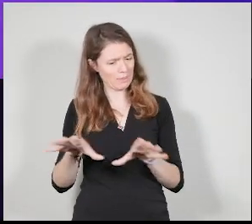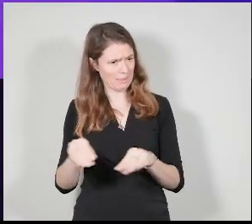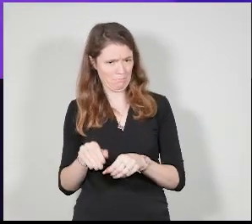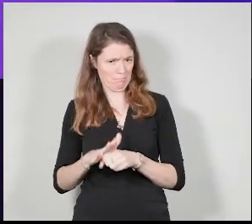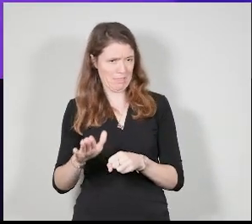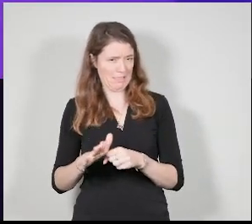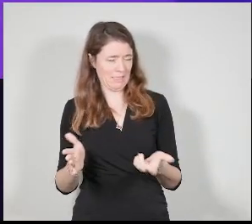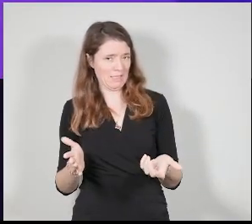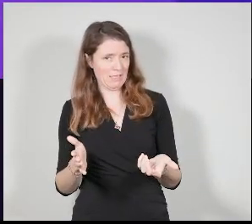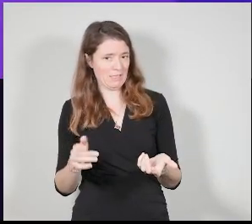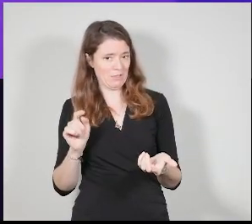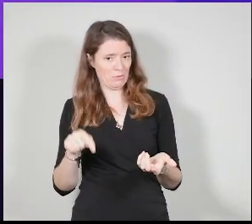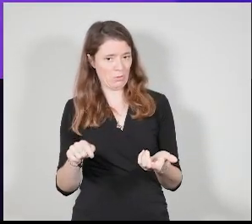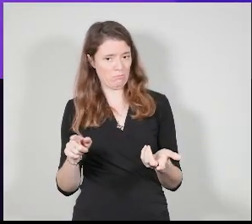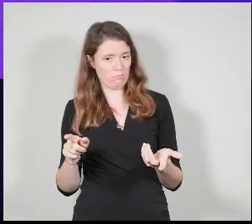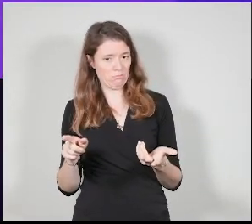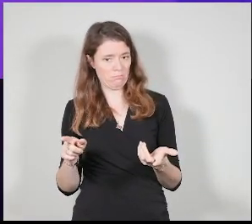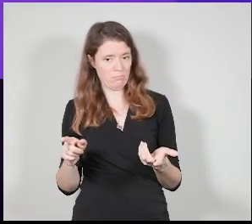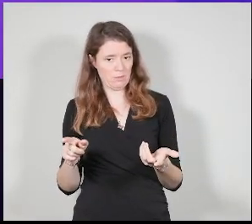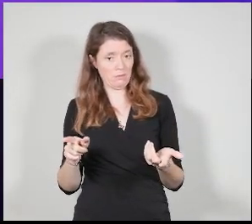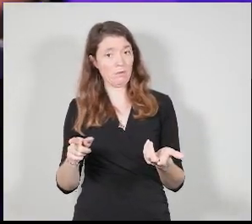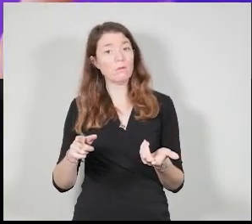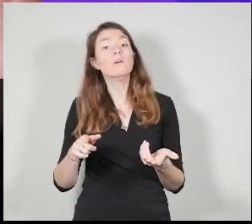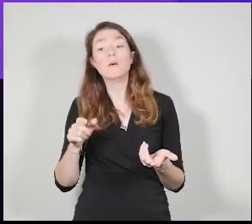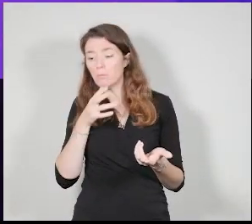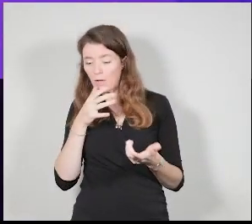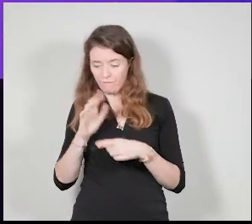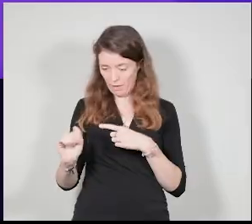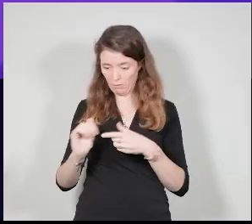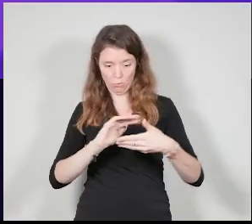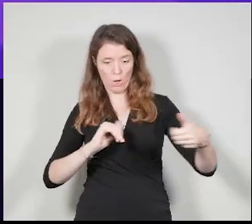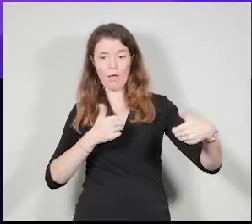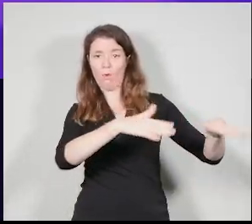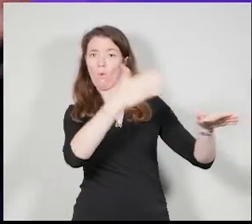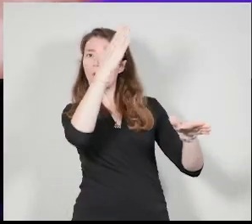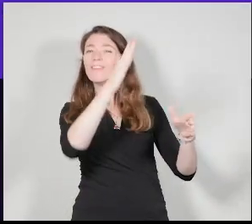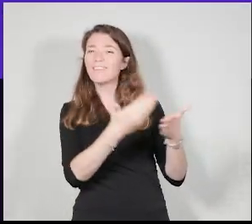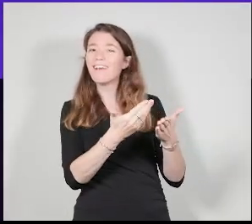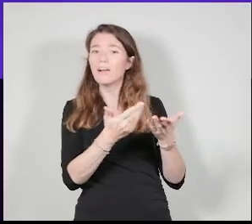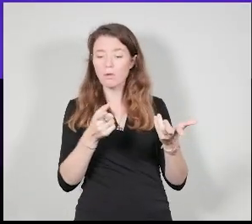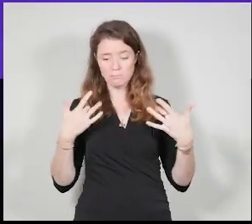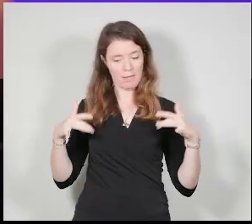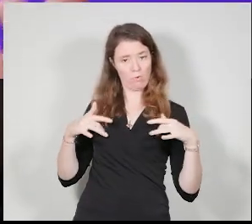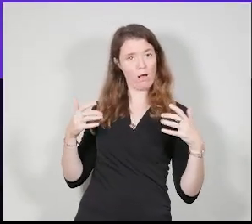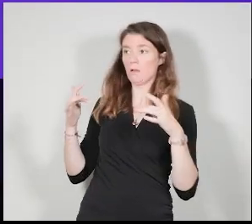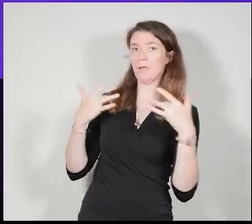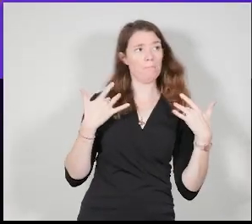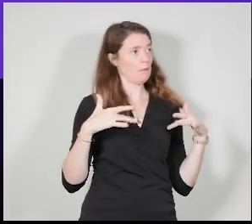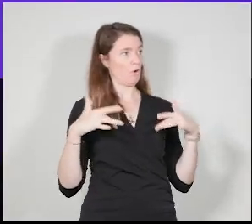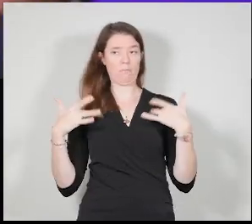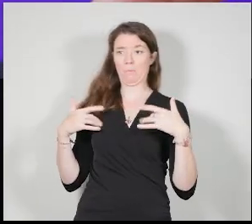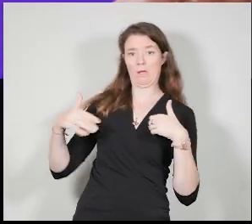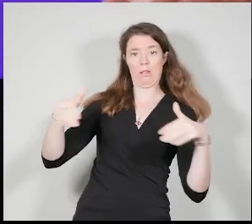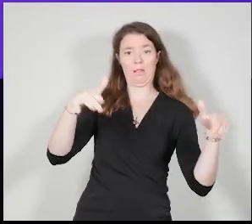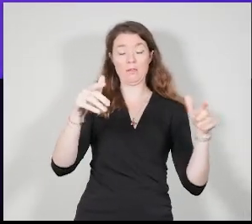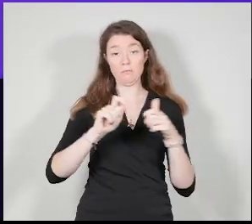un peu à reporter à l'autre ce qu'on n'arrive plus à faire. Et donc la patate chaude, si on peut dire, se passe des uns aux autres et avec